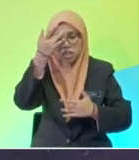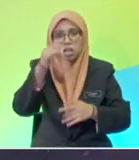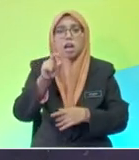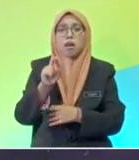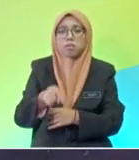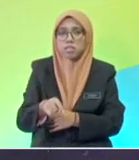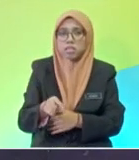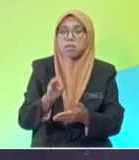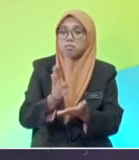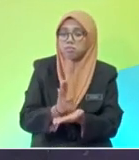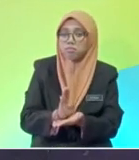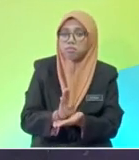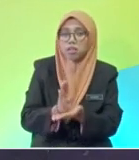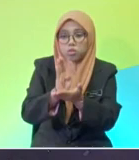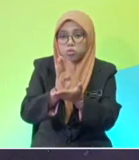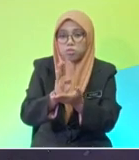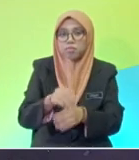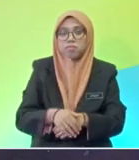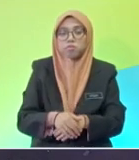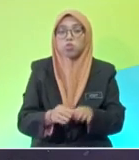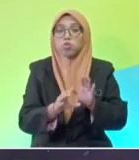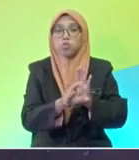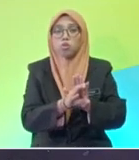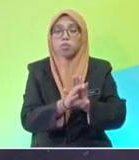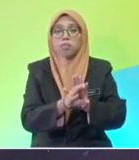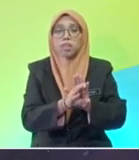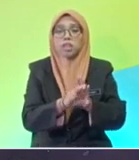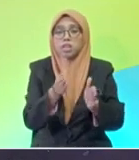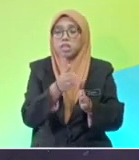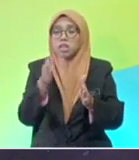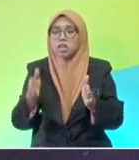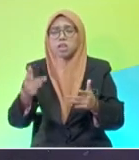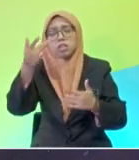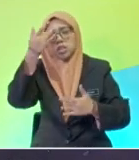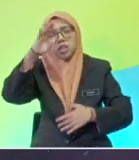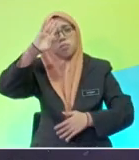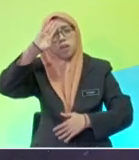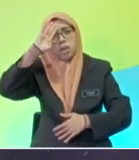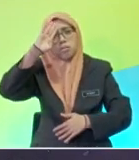sebelah tuh demam tak dapat masak